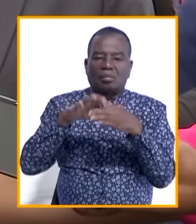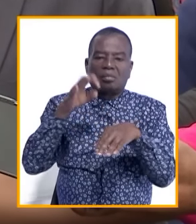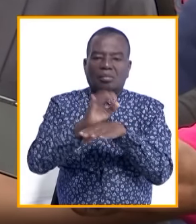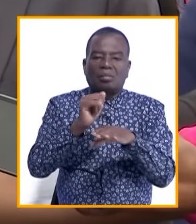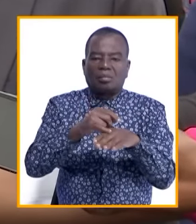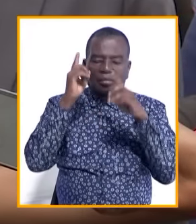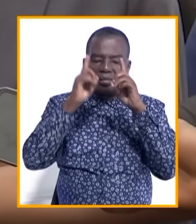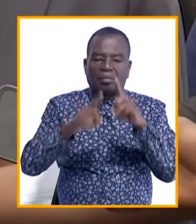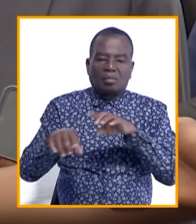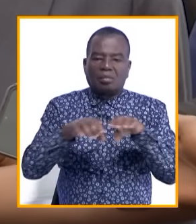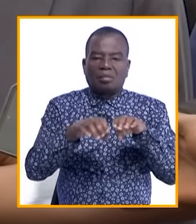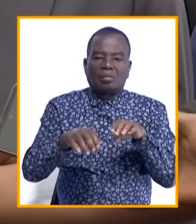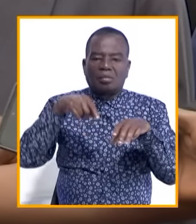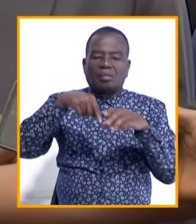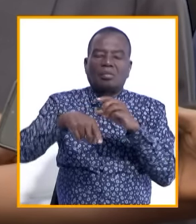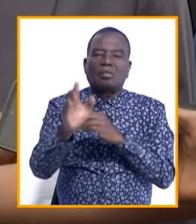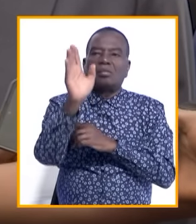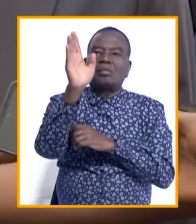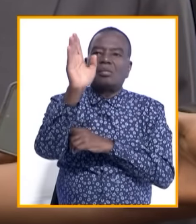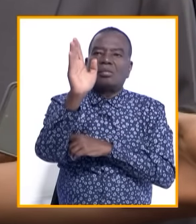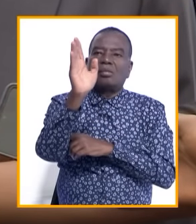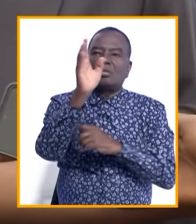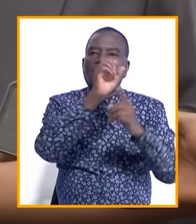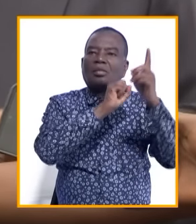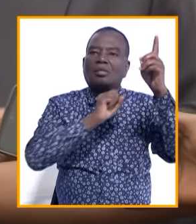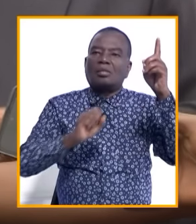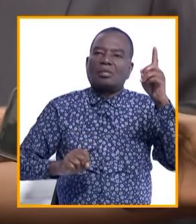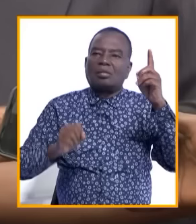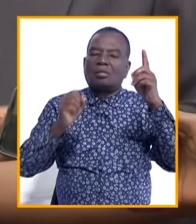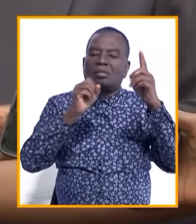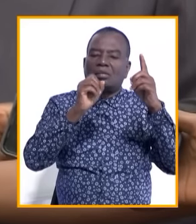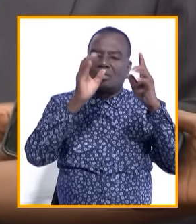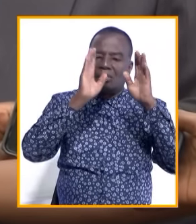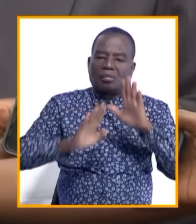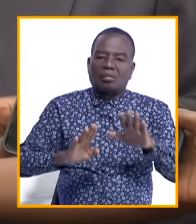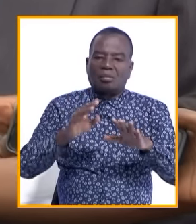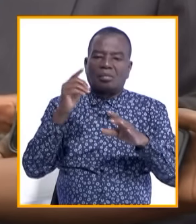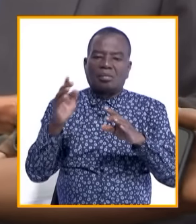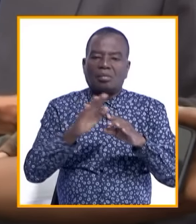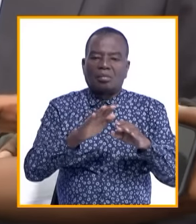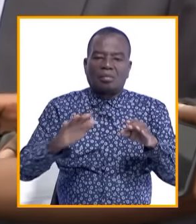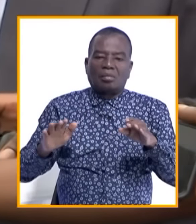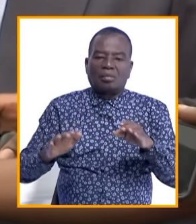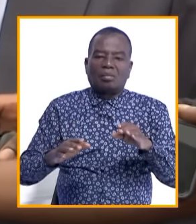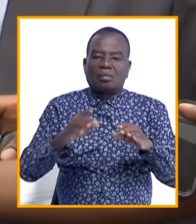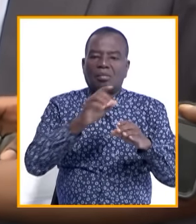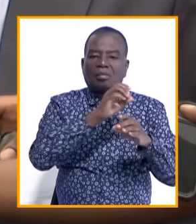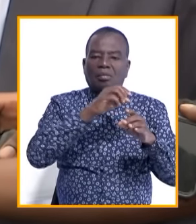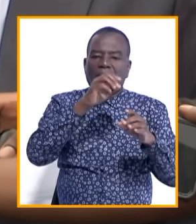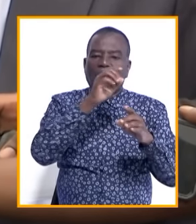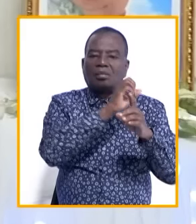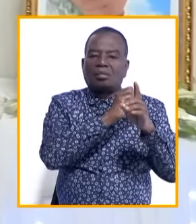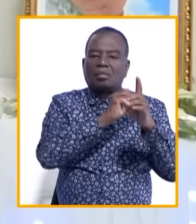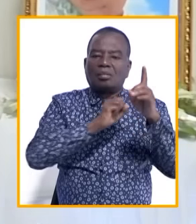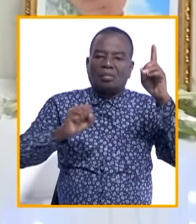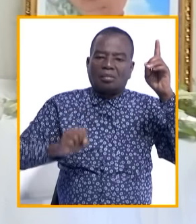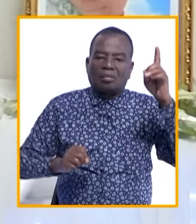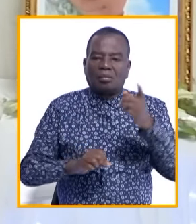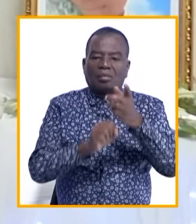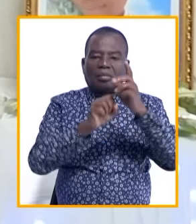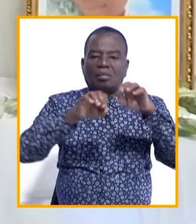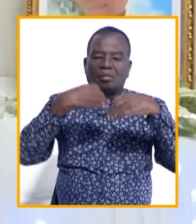Que le Seigneur bénisse les âmes de nos enfants. Que le Seigneur soutienne la famille.